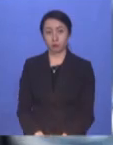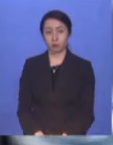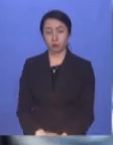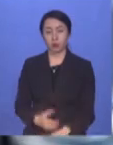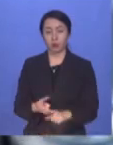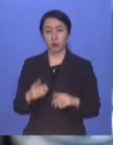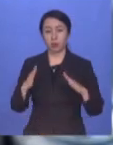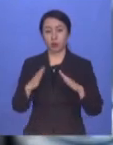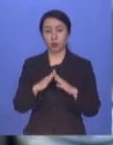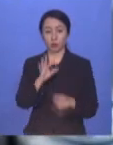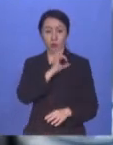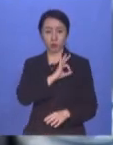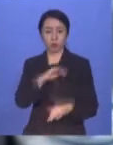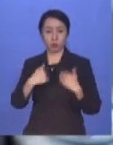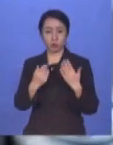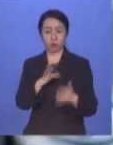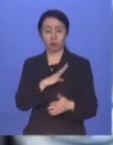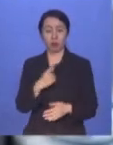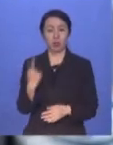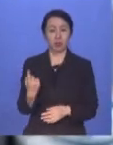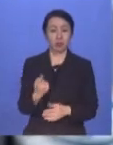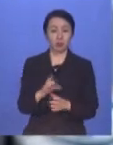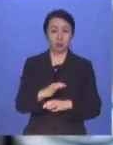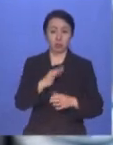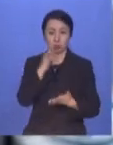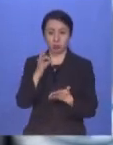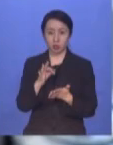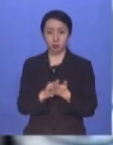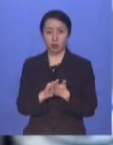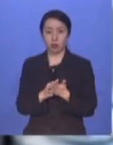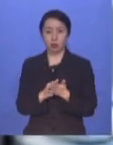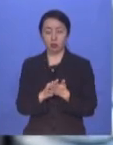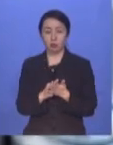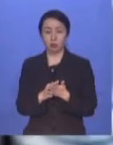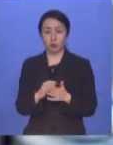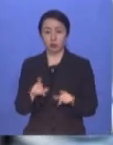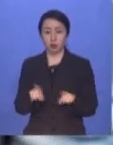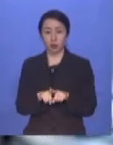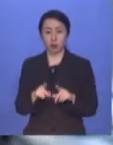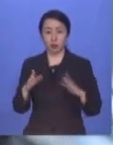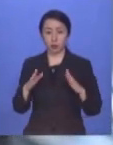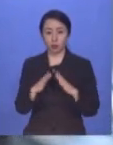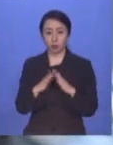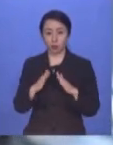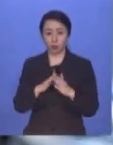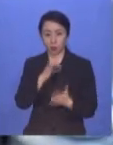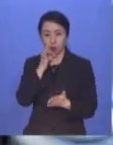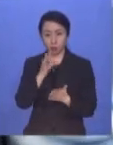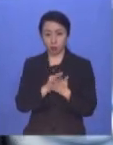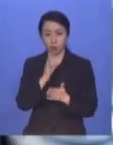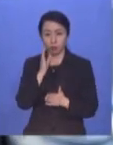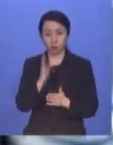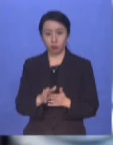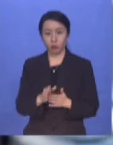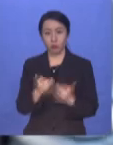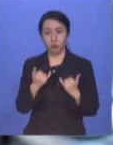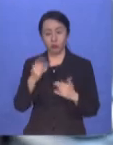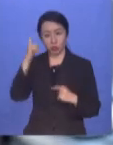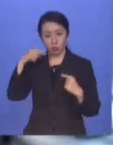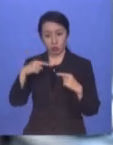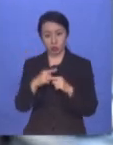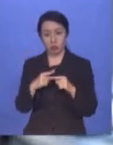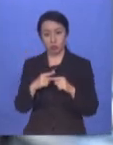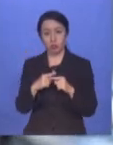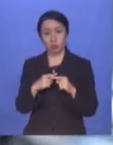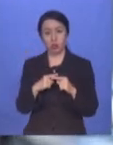Бұл үй қолданысқа берілді. Біз единство жауапкершілігі шектеулі серіктестігі осы үйдің құрылысына жауап берген болатынбыз. Ал инженерлік